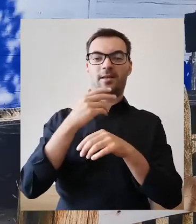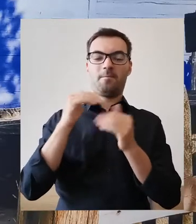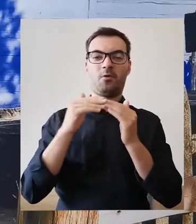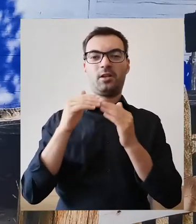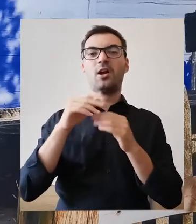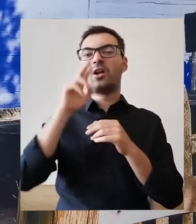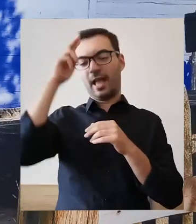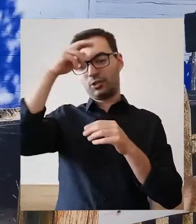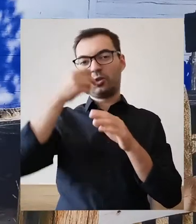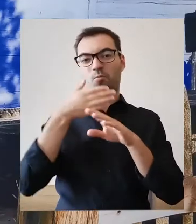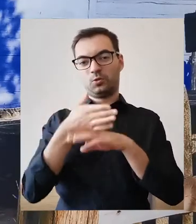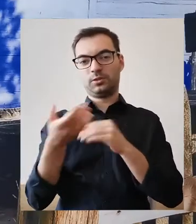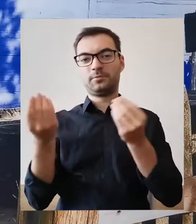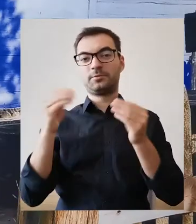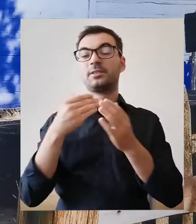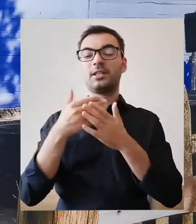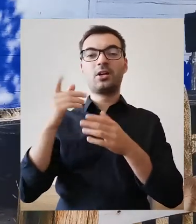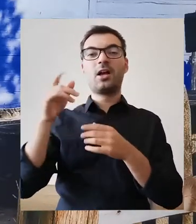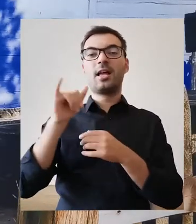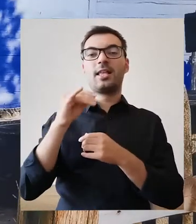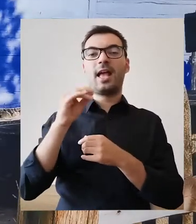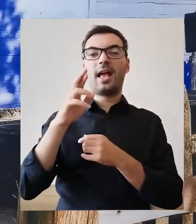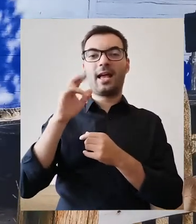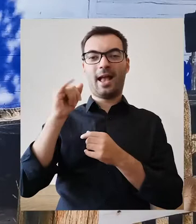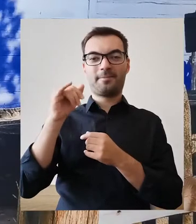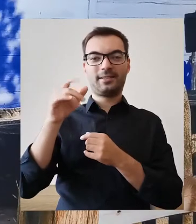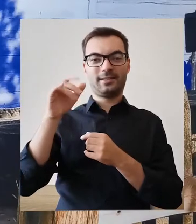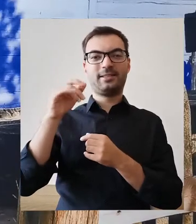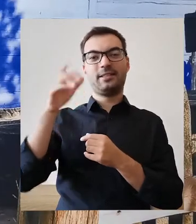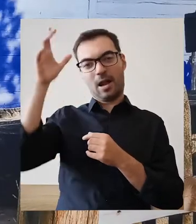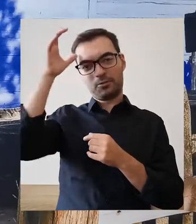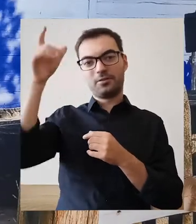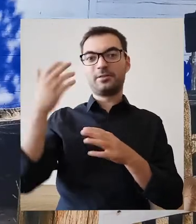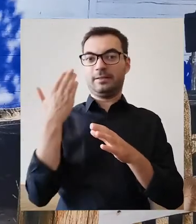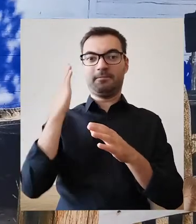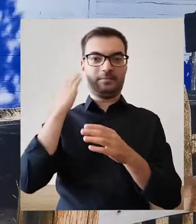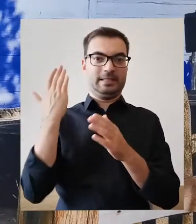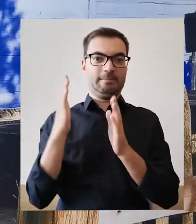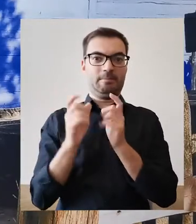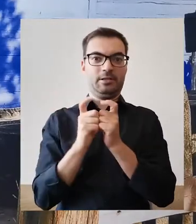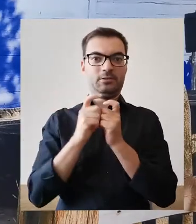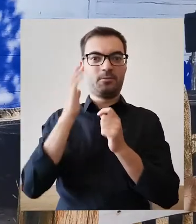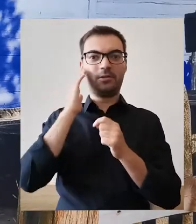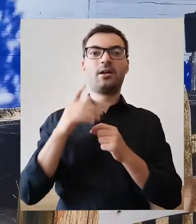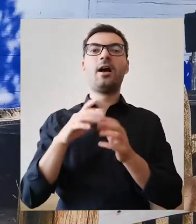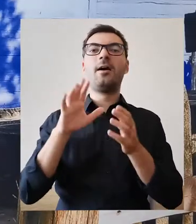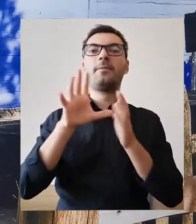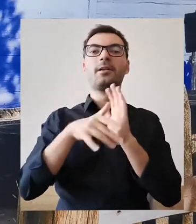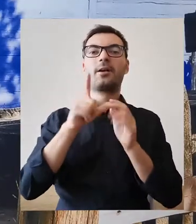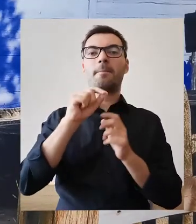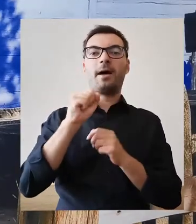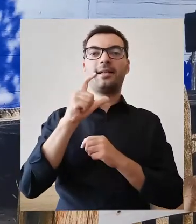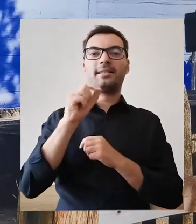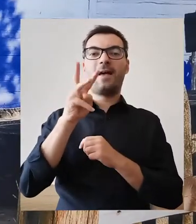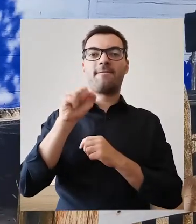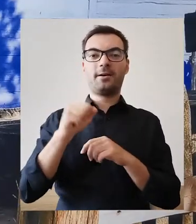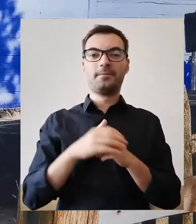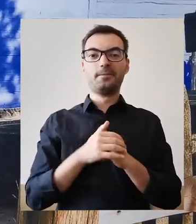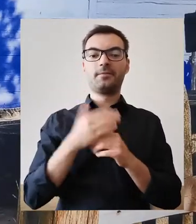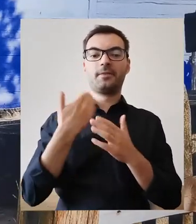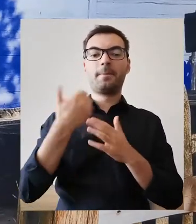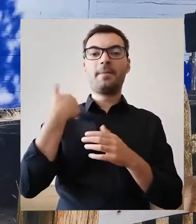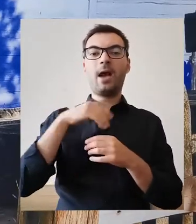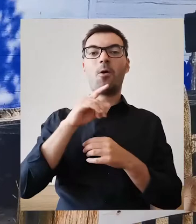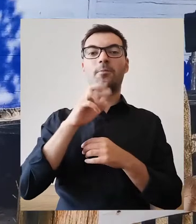ponieważ jeden i przybora mieszkał całkiem niedaleko miejscowości pracować nad ulicą i do białobrzegów